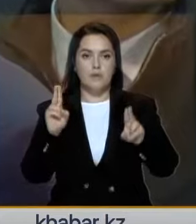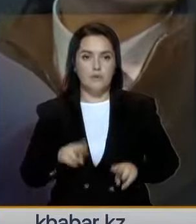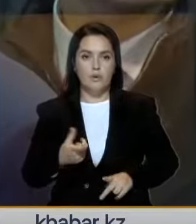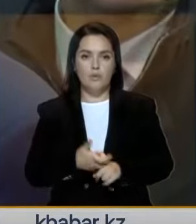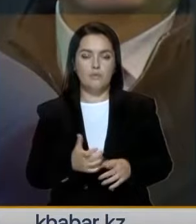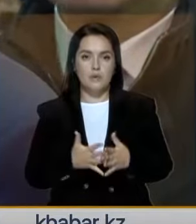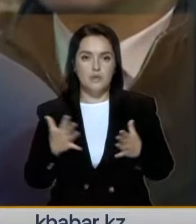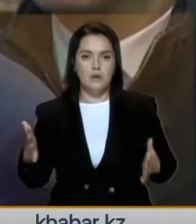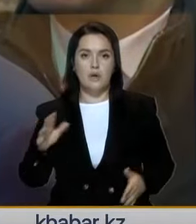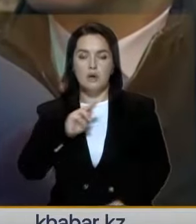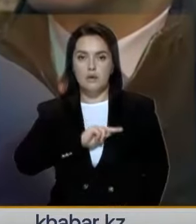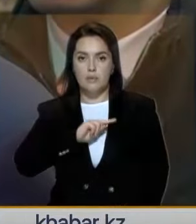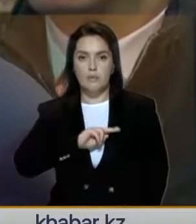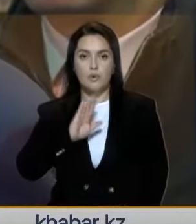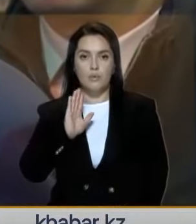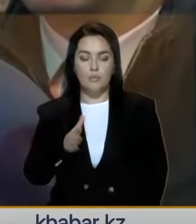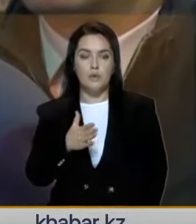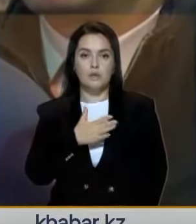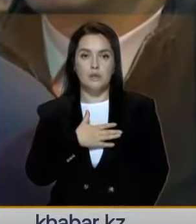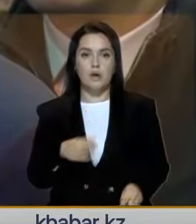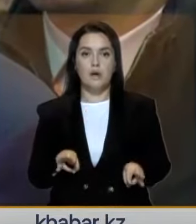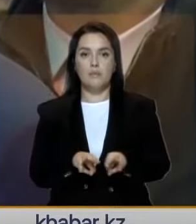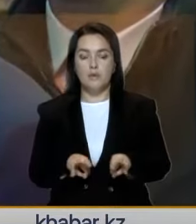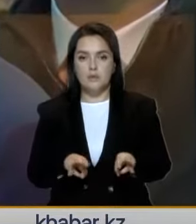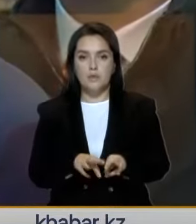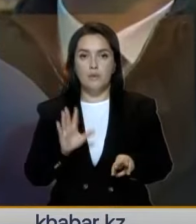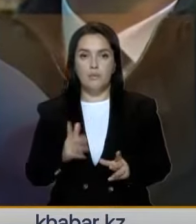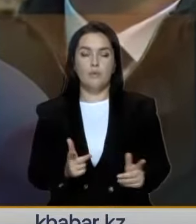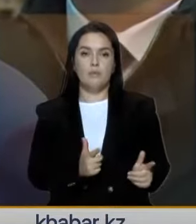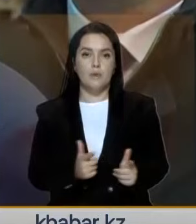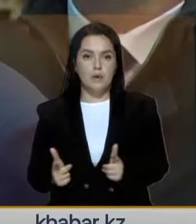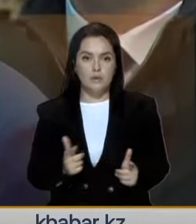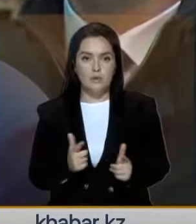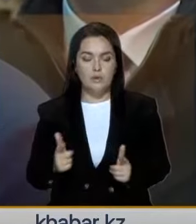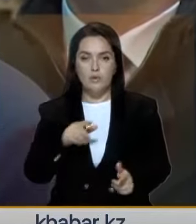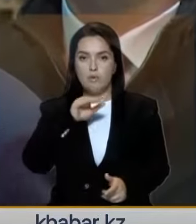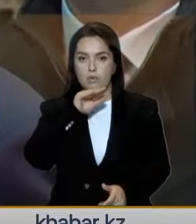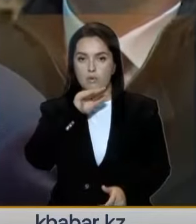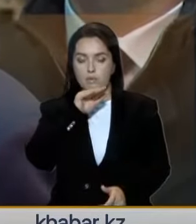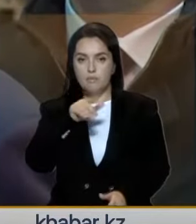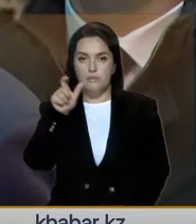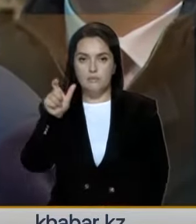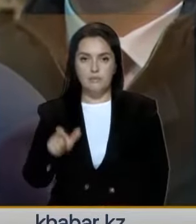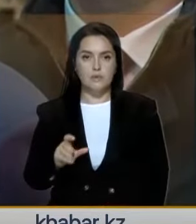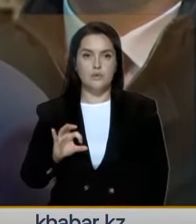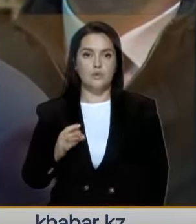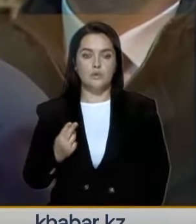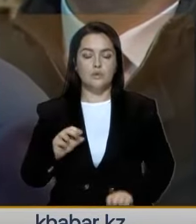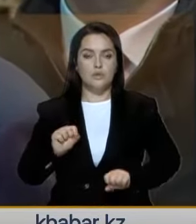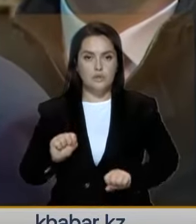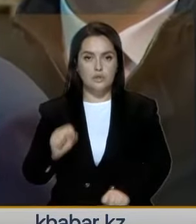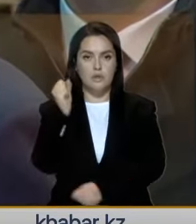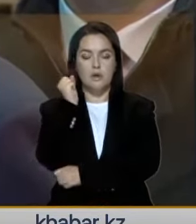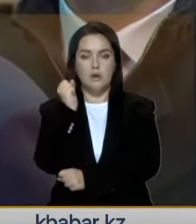И нам, как правительству, в плане подготовки кадров, но сюда относится и социальная защита рабочих